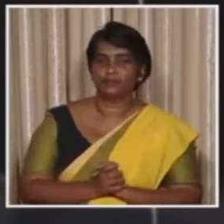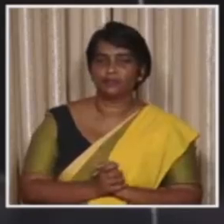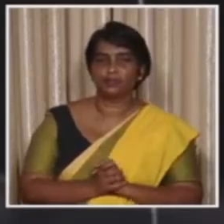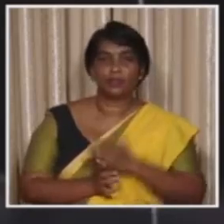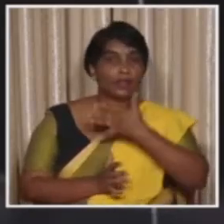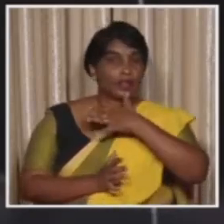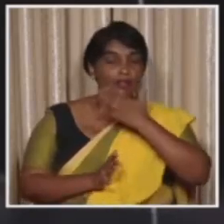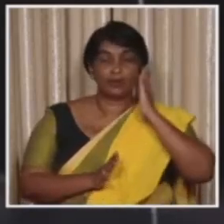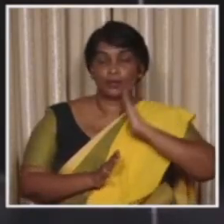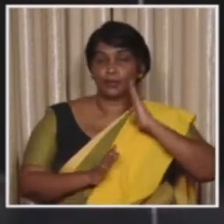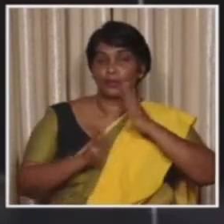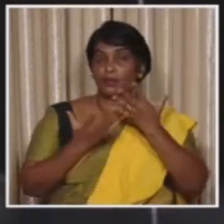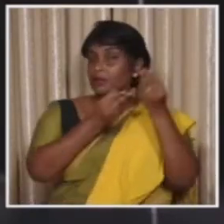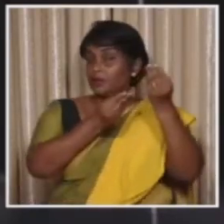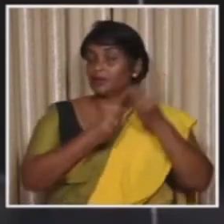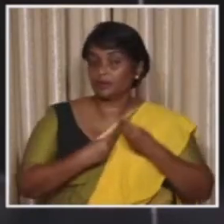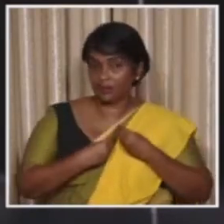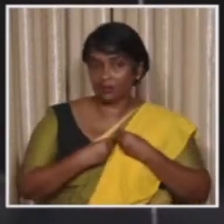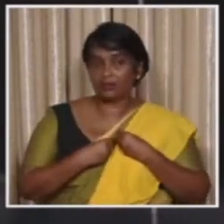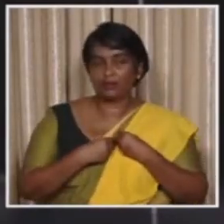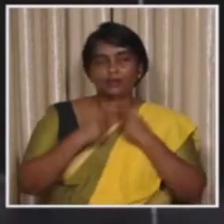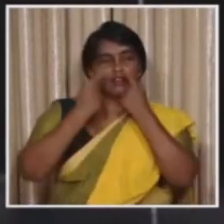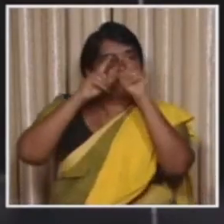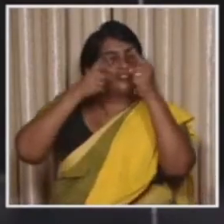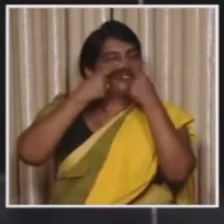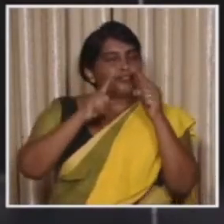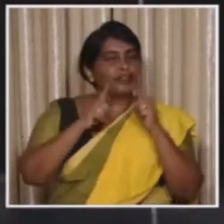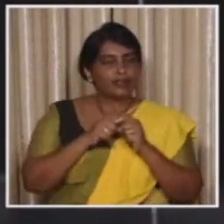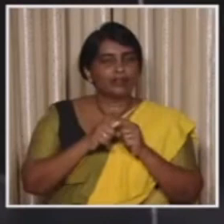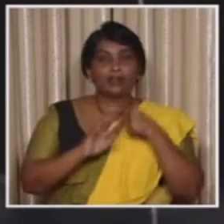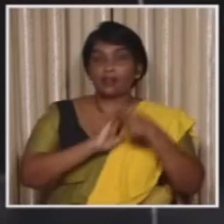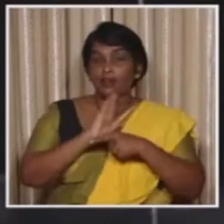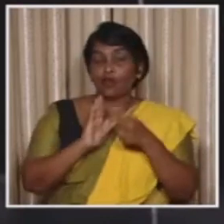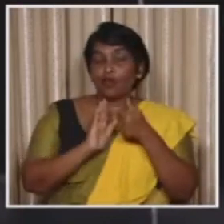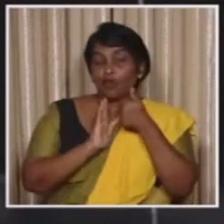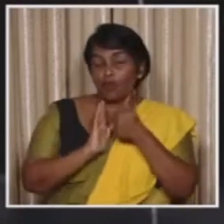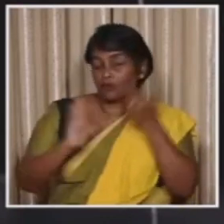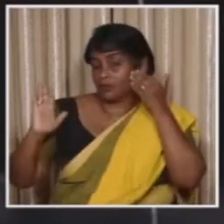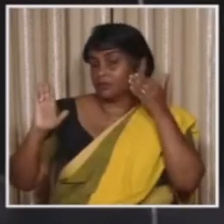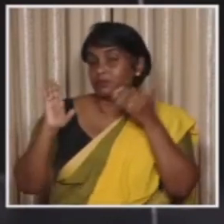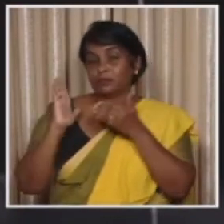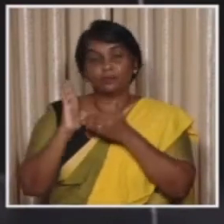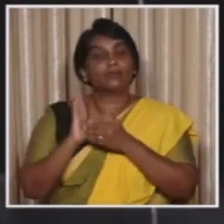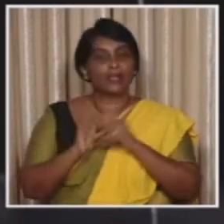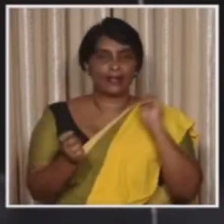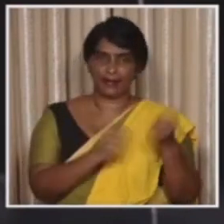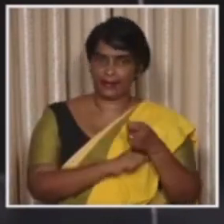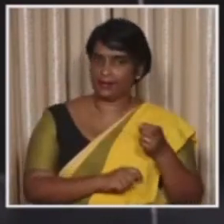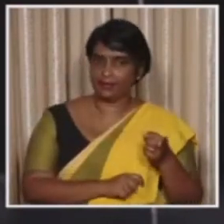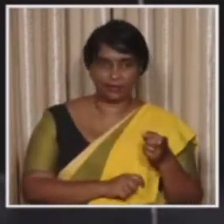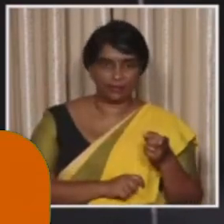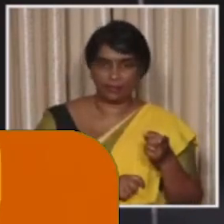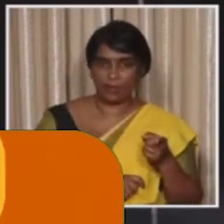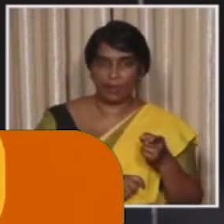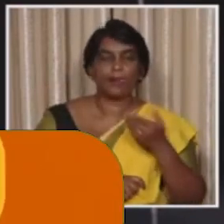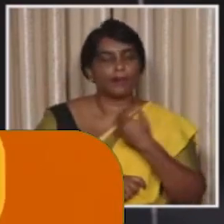නිතාන්නේ අධිරාජ්‍යවාදීන්ගෙන් ලැබිච්ච එක එක ඒවා අතරේ මේ රටට හොඳටම ඇබ්සෝබ් කරගත්තු දේ තමයි මේ ක්‍රිකට් ක්‍රීඩාව.